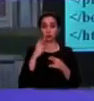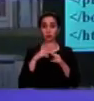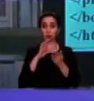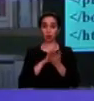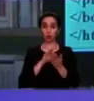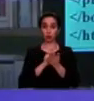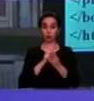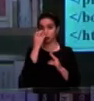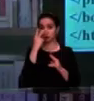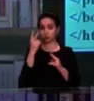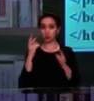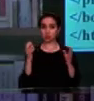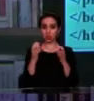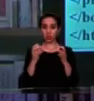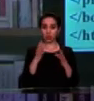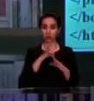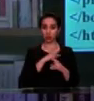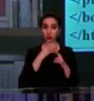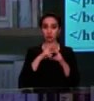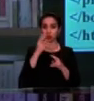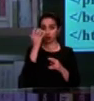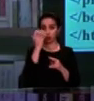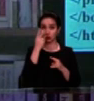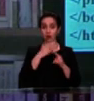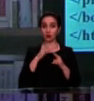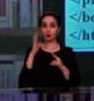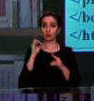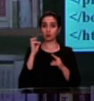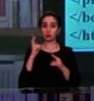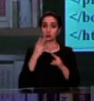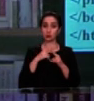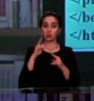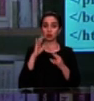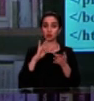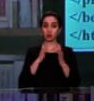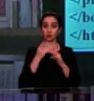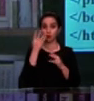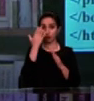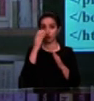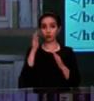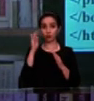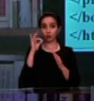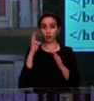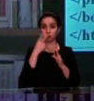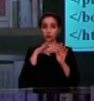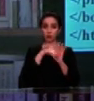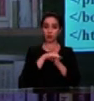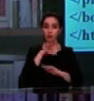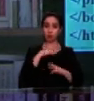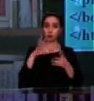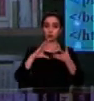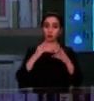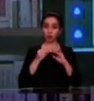nomli, demak, rasm ko'rinishida saqlangan rasmni, demak, veb sahifamiz foniga biriktirdik. Endi uning